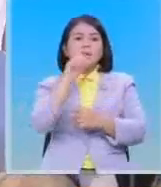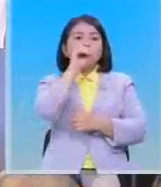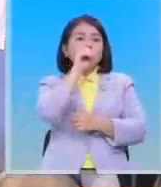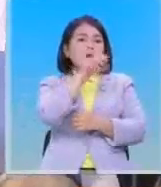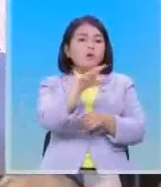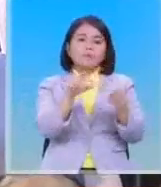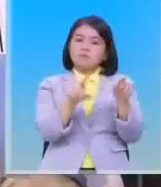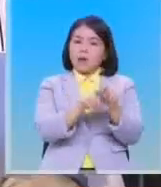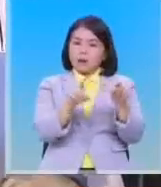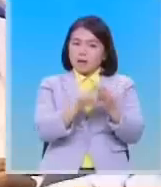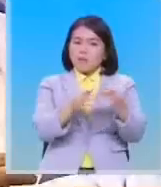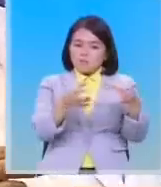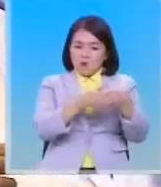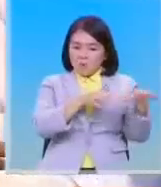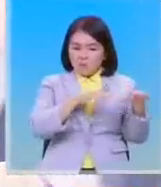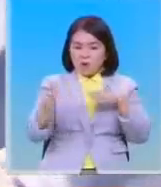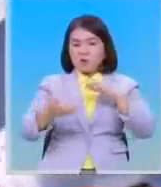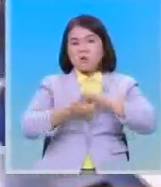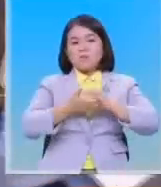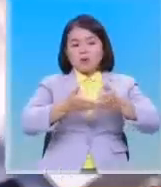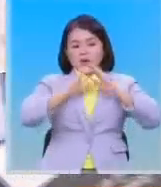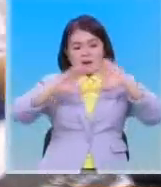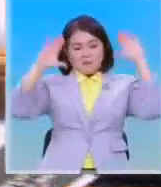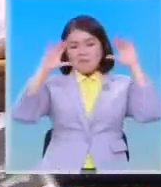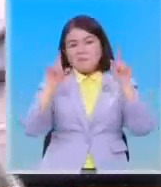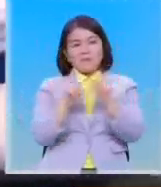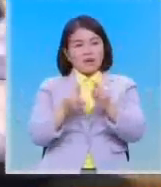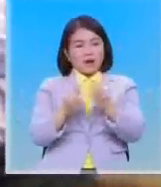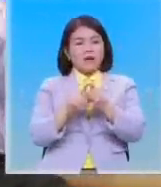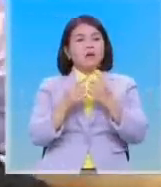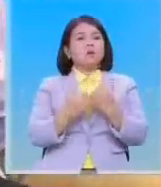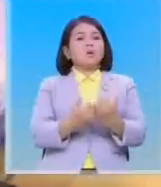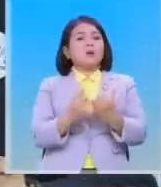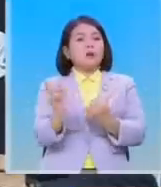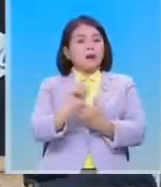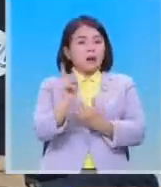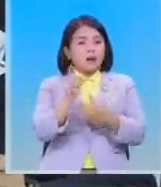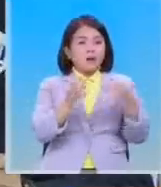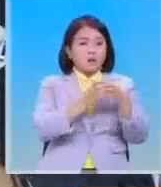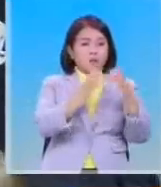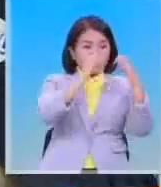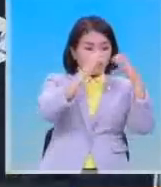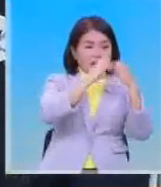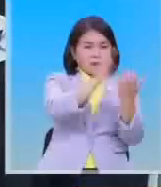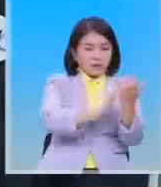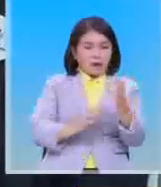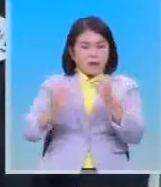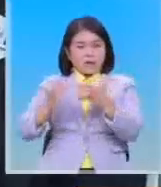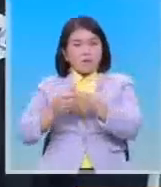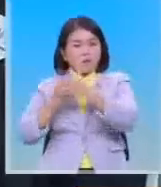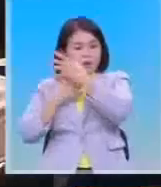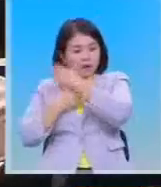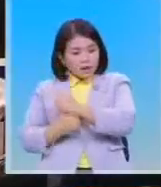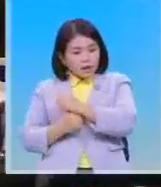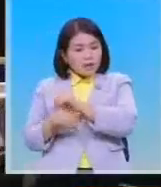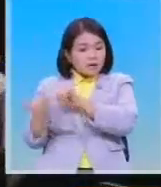น้าในการฟอร์มเสียงจัดตั้งรัฐบาลนะคะโดยบอกว่าตอนนี้แนวโน้มที่ภูมิใจไทยกับประชาธิปัตย์จะมาร่วมงานกับพรร